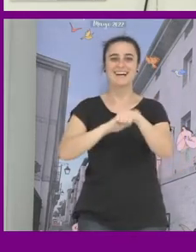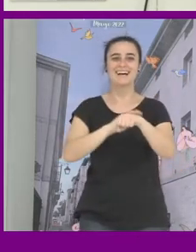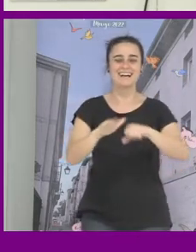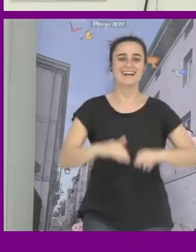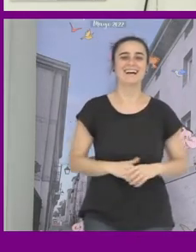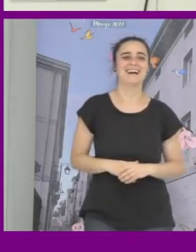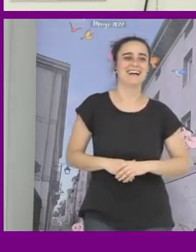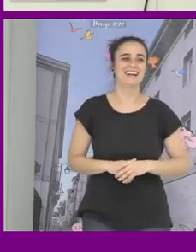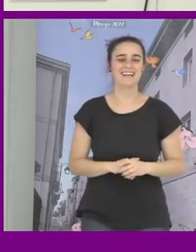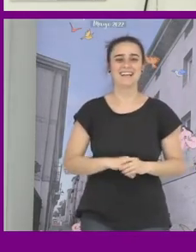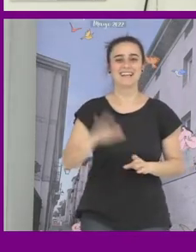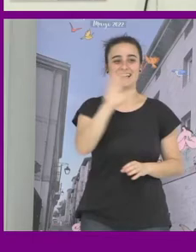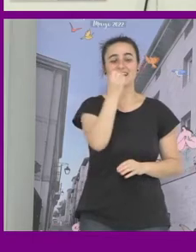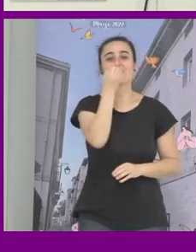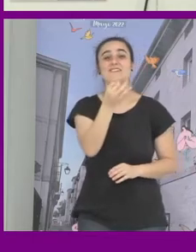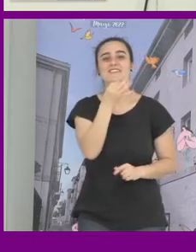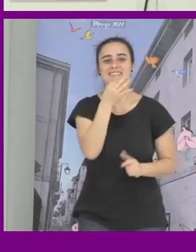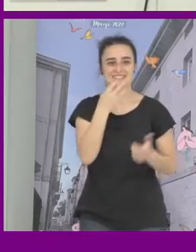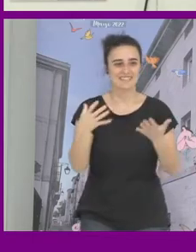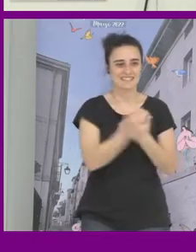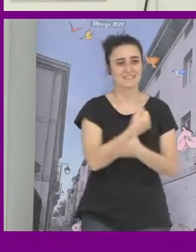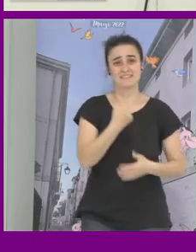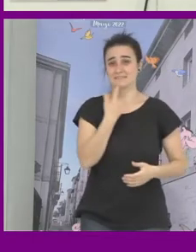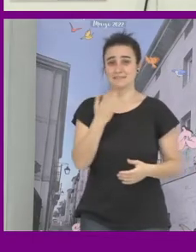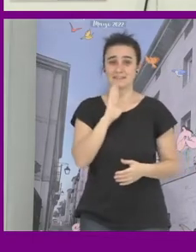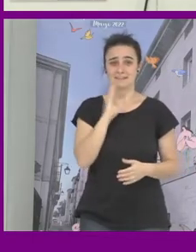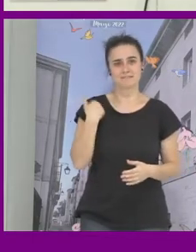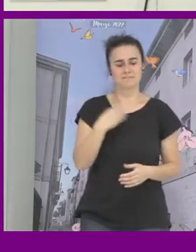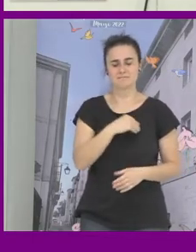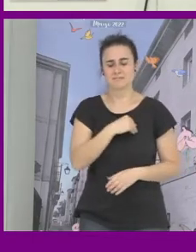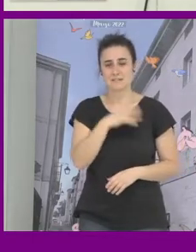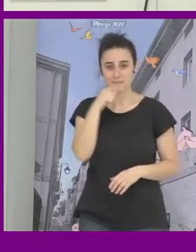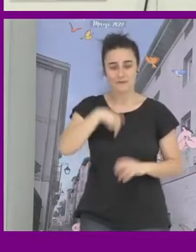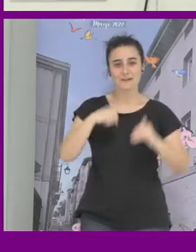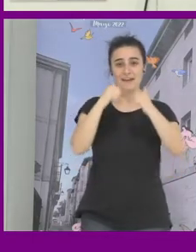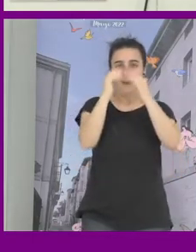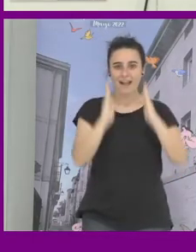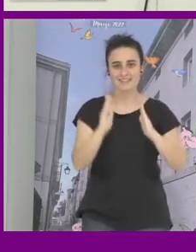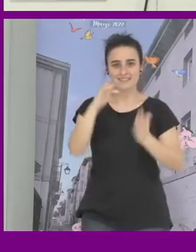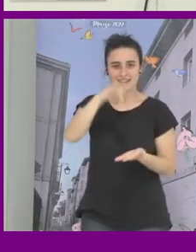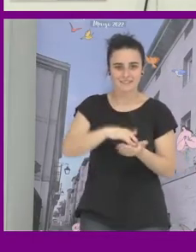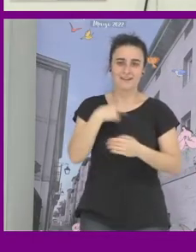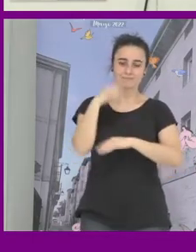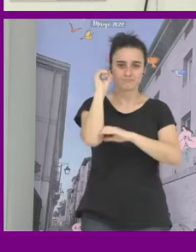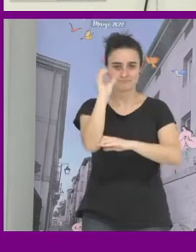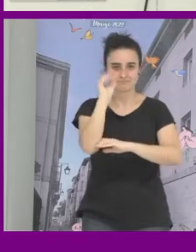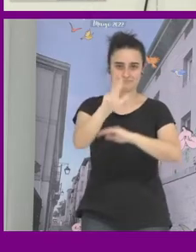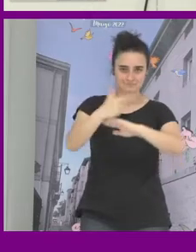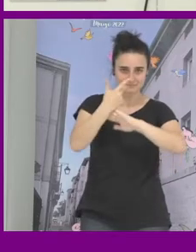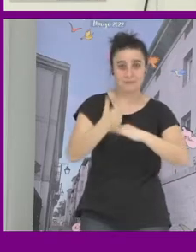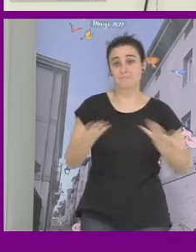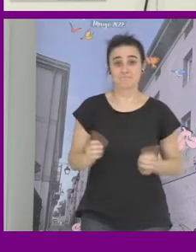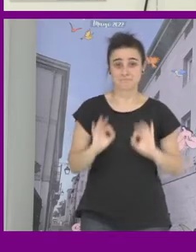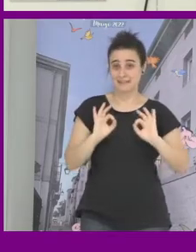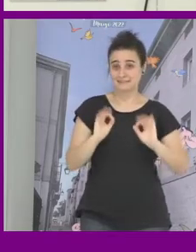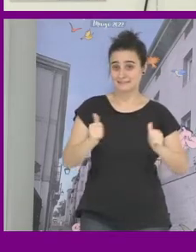Bueno, arrastion guztioi, esan bezala, pena handi sartu dut etzetik itzaldia emoteko behar hau, baina zer egingo diogu.